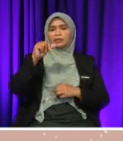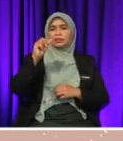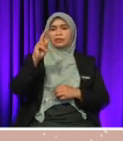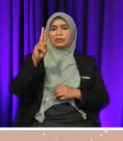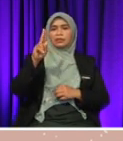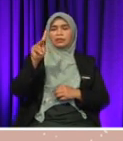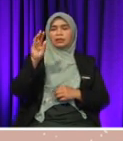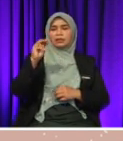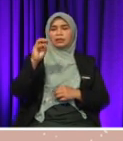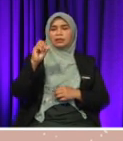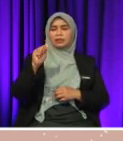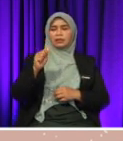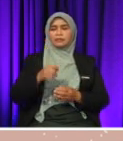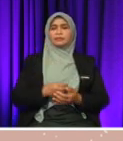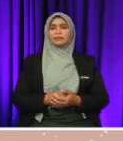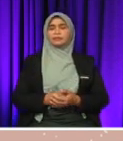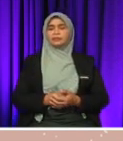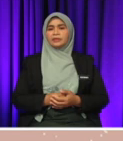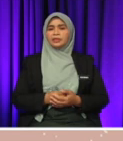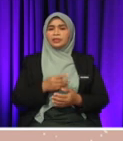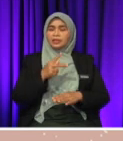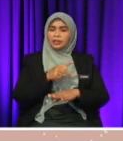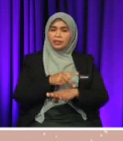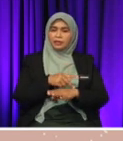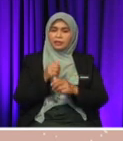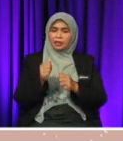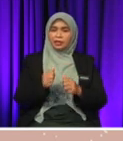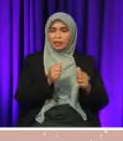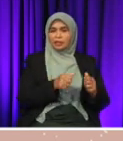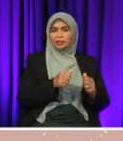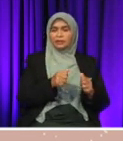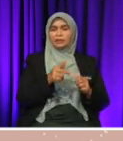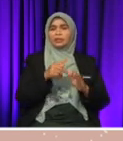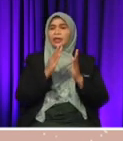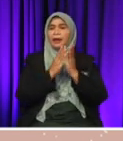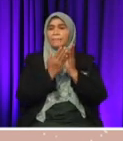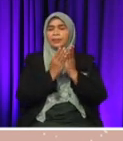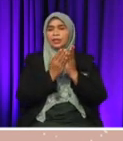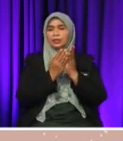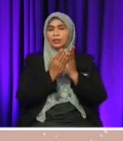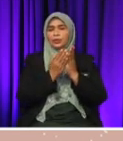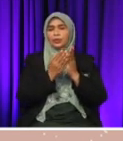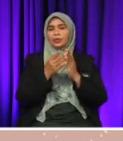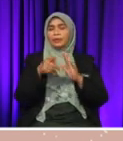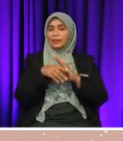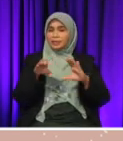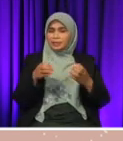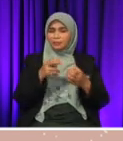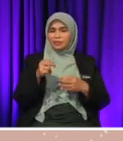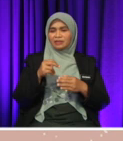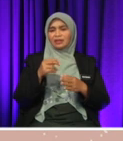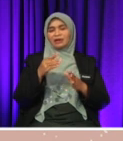pengap dinding kehidupan di ikat uang ketika mengatur ke pintu pencipta tidak menunjukkan